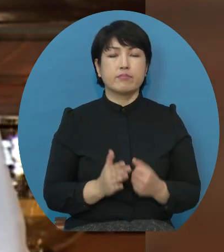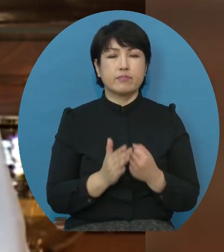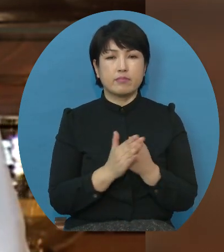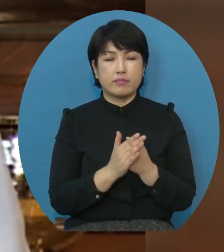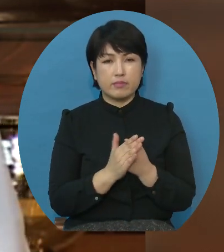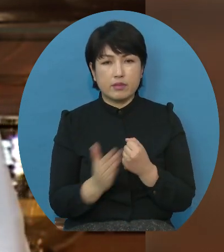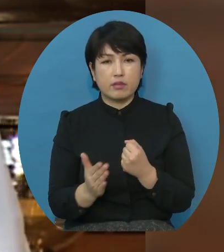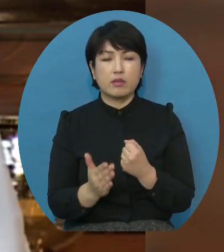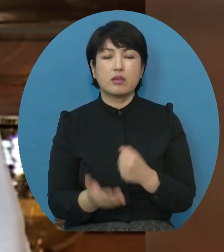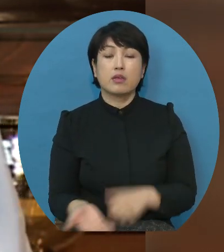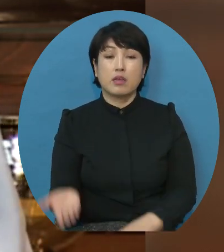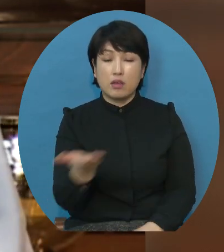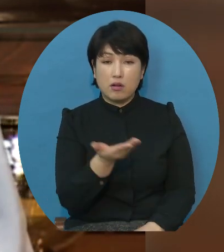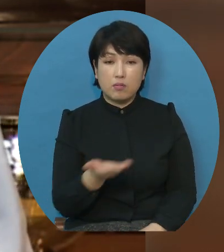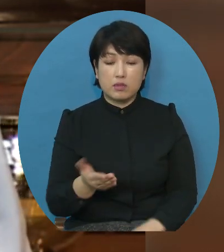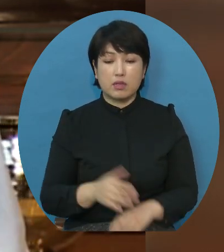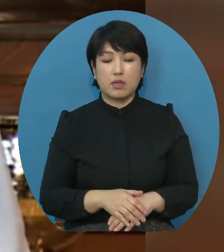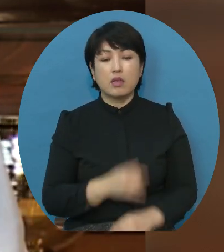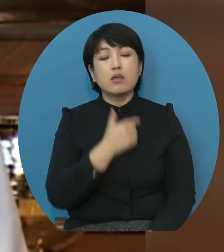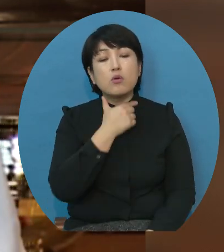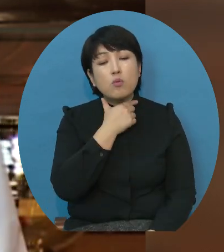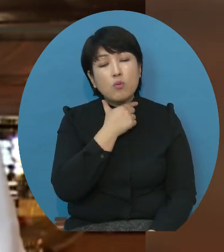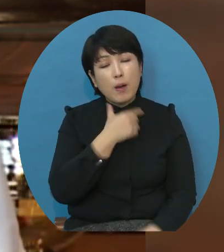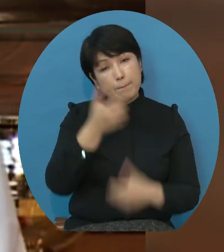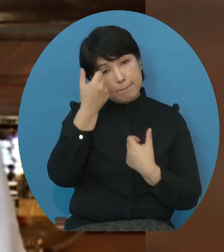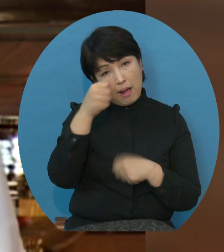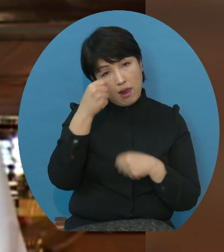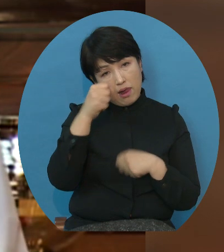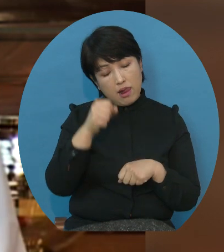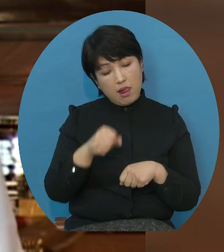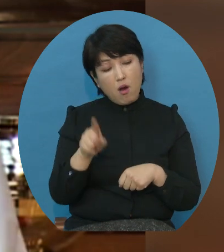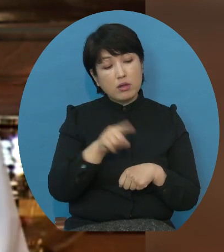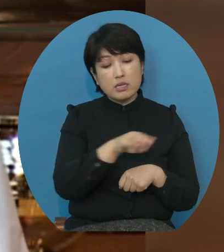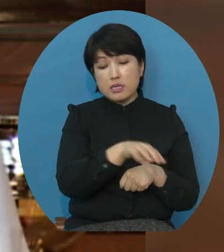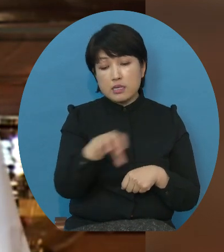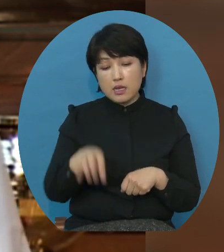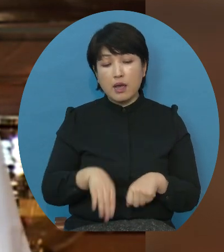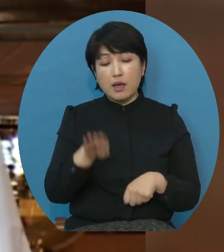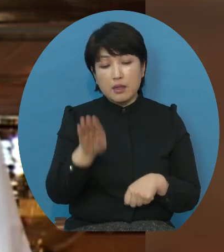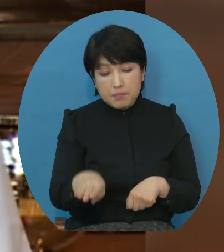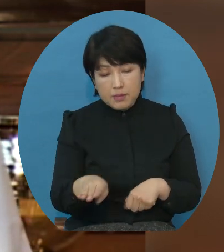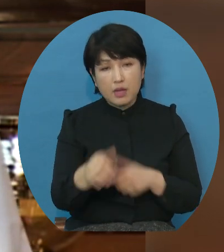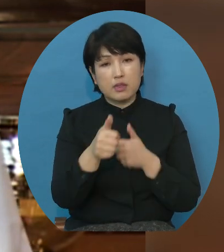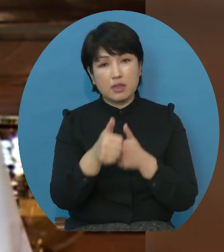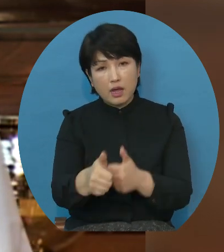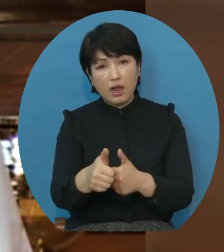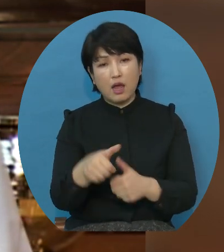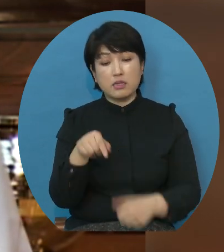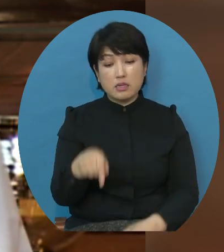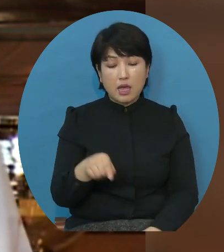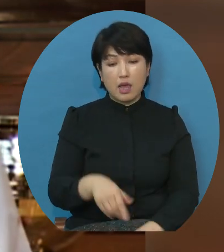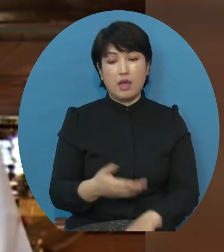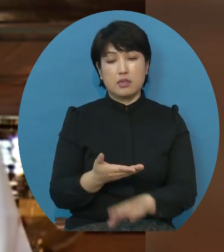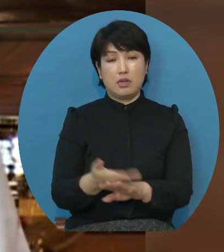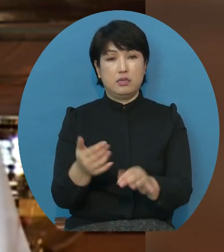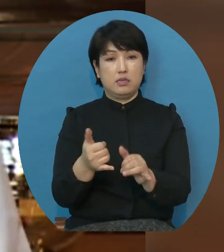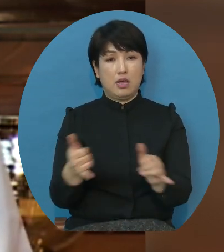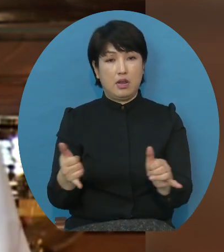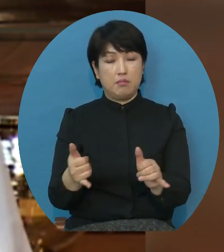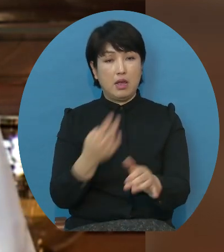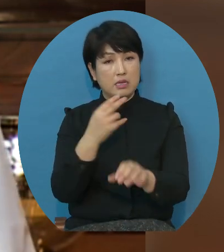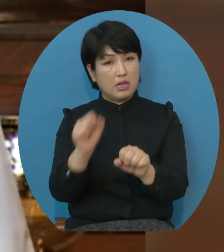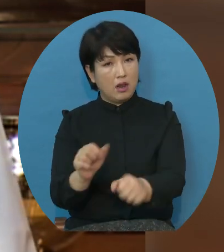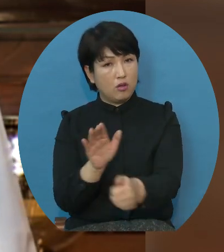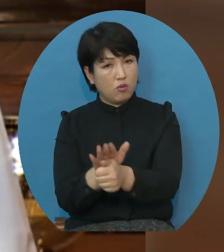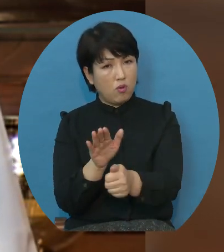그렇기 때문에 우리가 반발을 어디에 들여놓는 야에 따서 그것이 상대를 살리기도